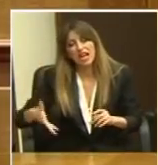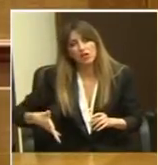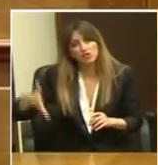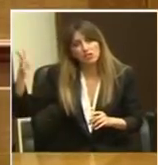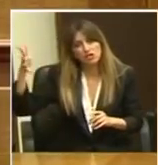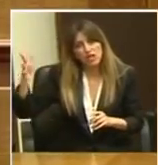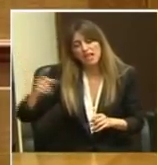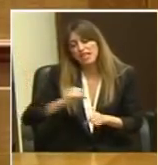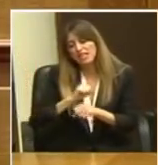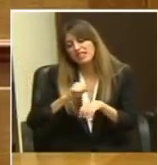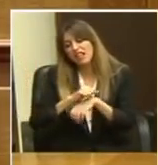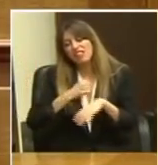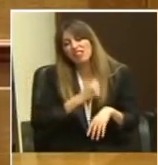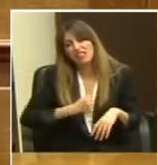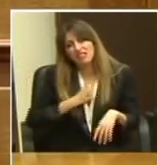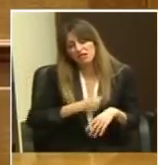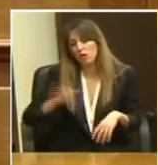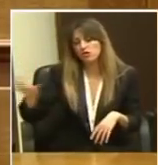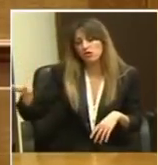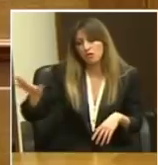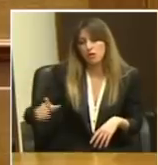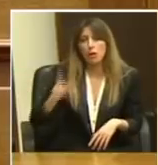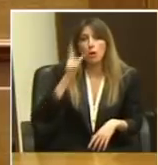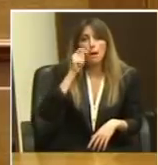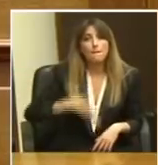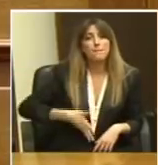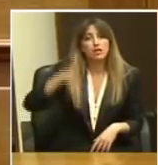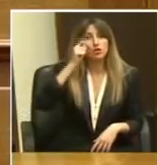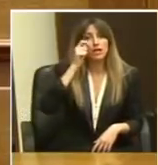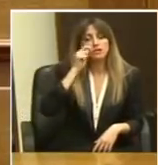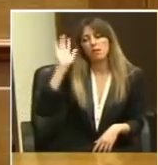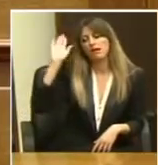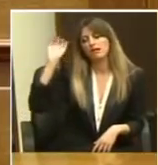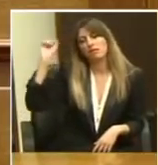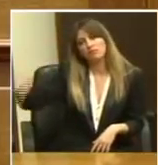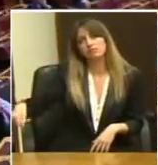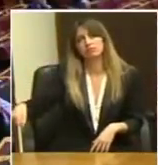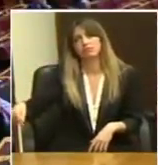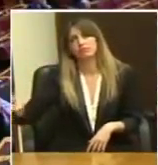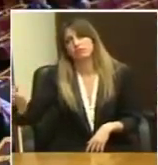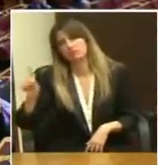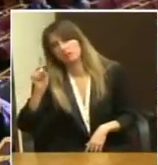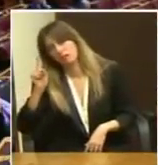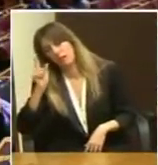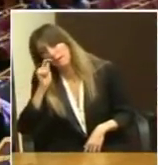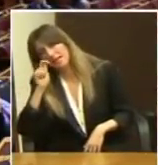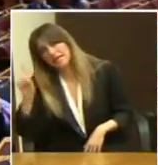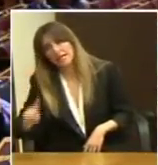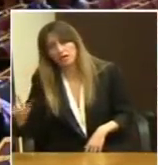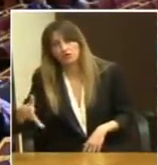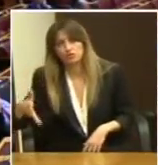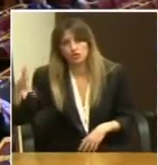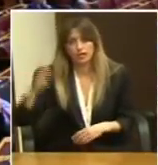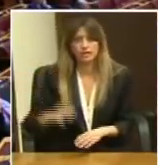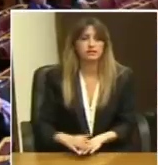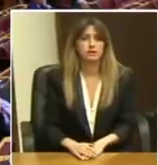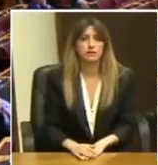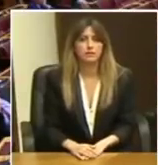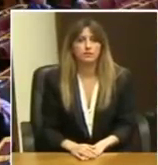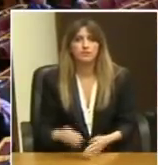Οι παλιότεροι βουλευτές, λίγοι έχουμε μείνει εδώ μέσα από το 93, θα θυμόμαστε να σύεται το Ειρήνης και Φιλίας με το